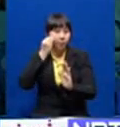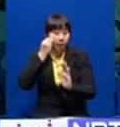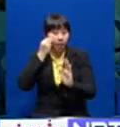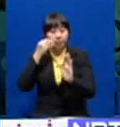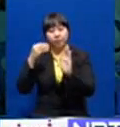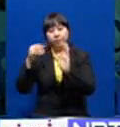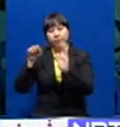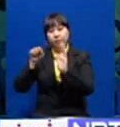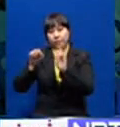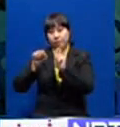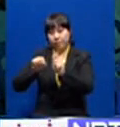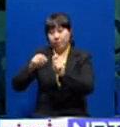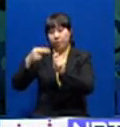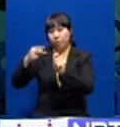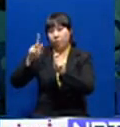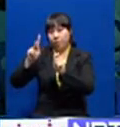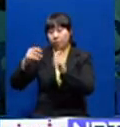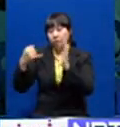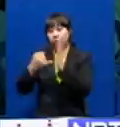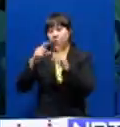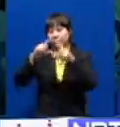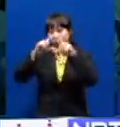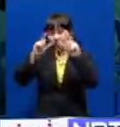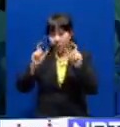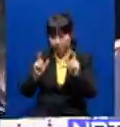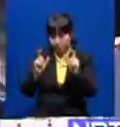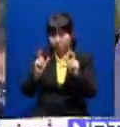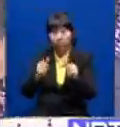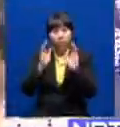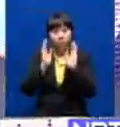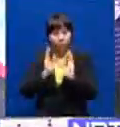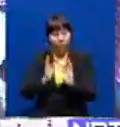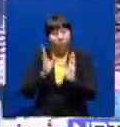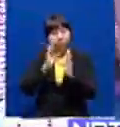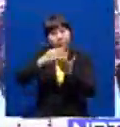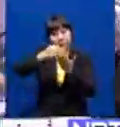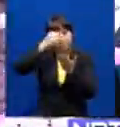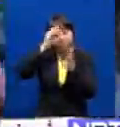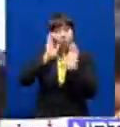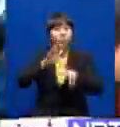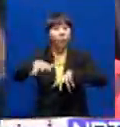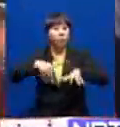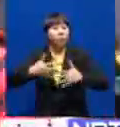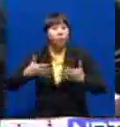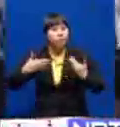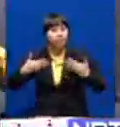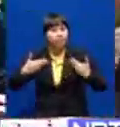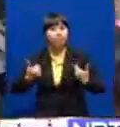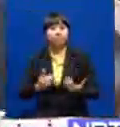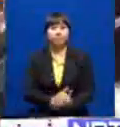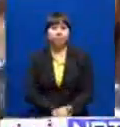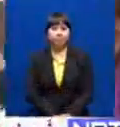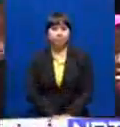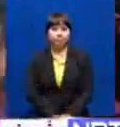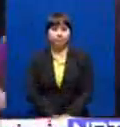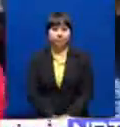ตำบลวังบาลอำเภอหล่มเก่าจังหวัดเพชรบูรณ์สร้างความยินดีแก่นักเรียนและชาวบ้านในพื้น